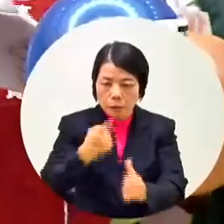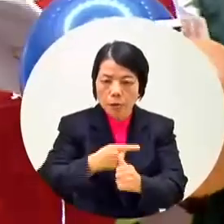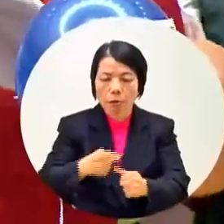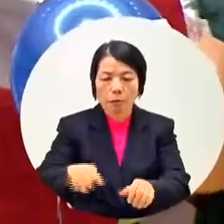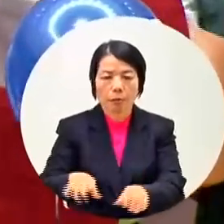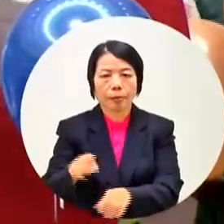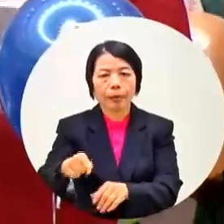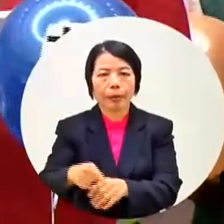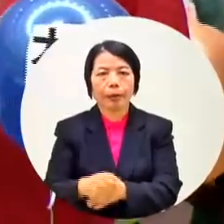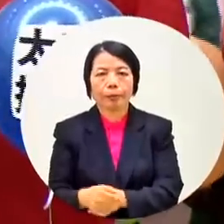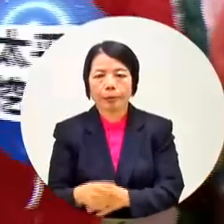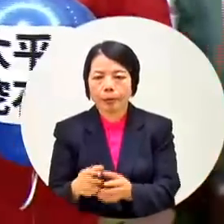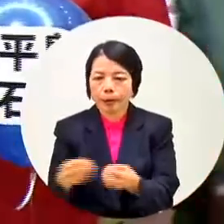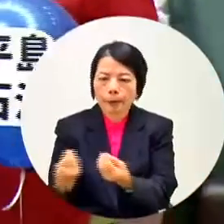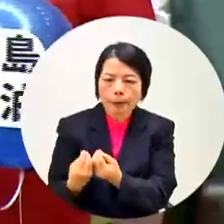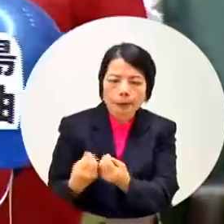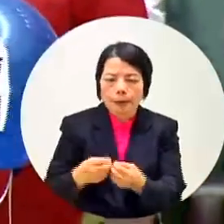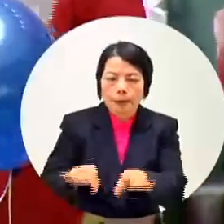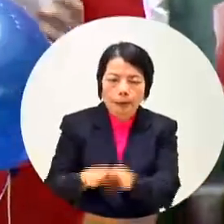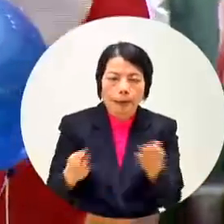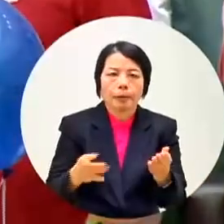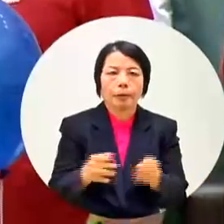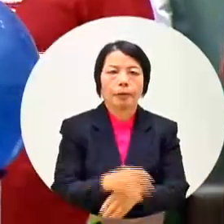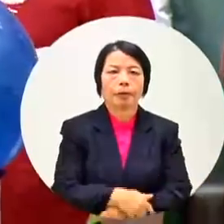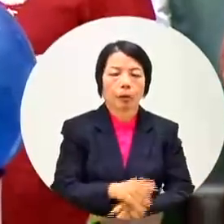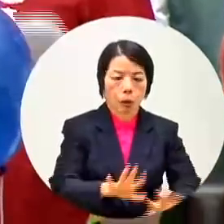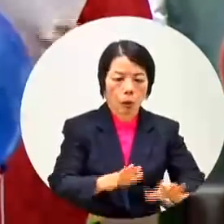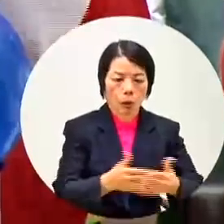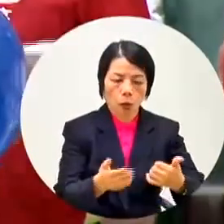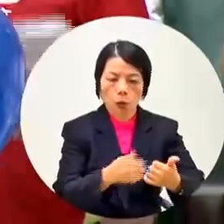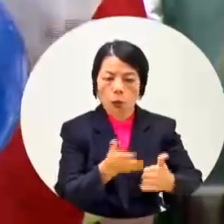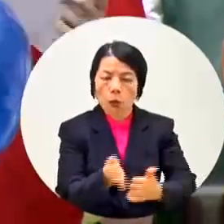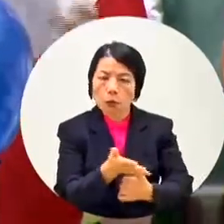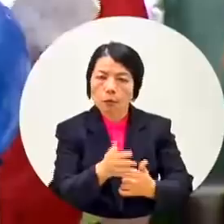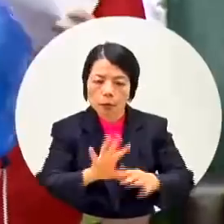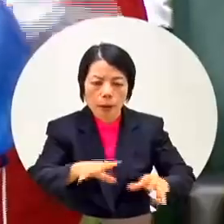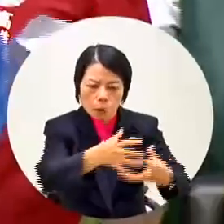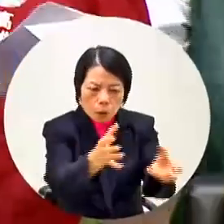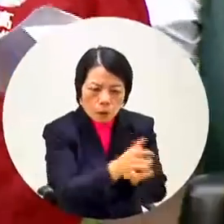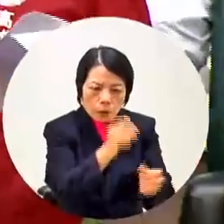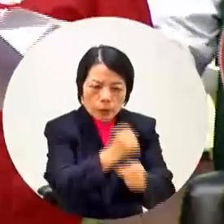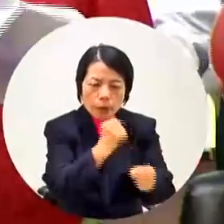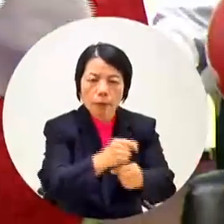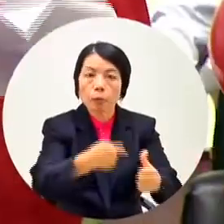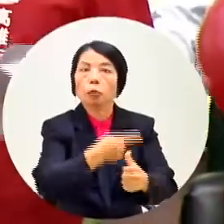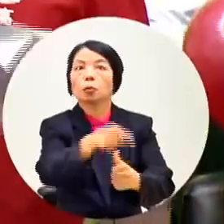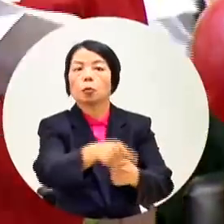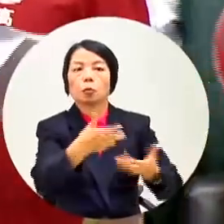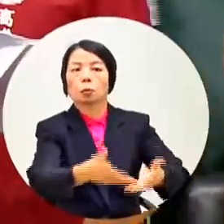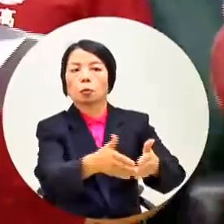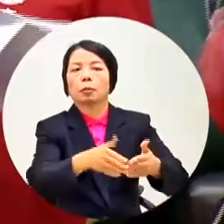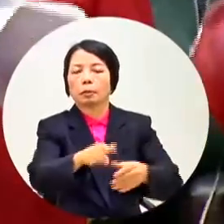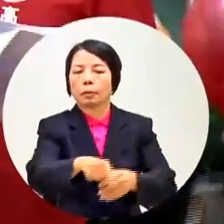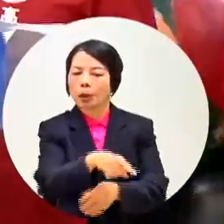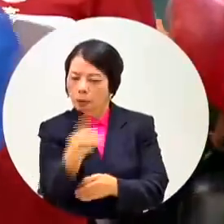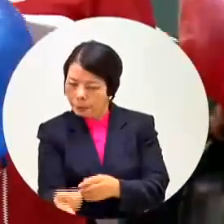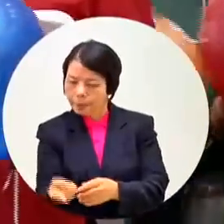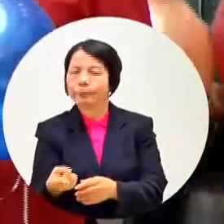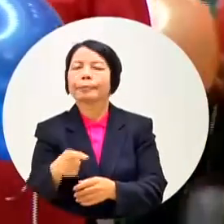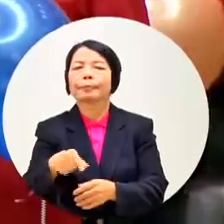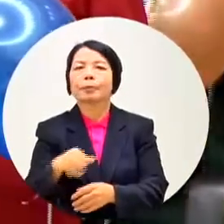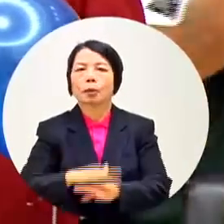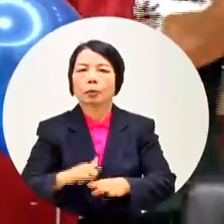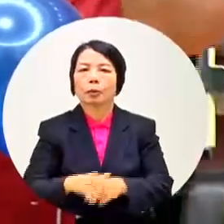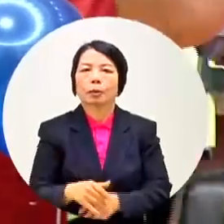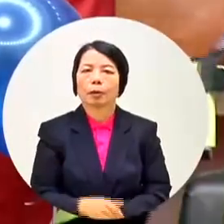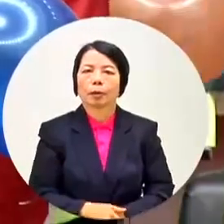区，但是蛋白区就原高雄县。 好，我了解了，你的意思就是说，明年的1月17号，全高雄市的路面没有办法